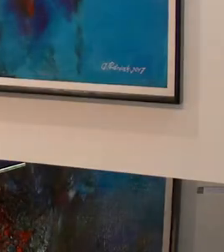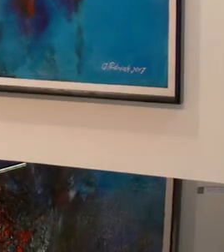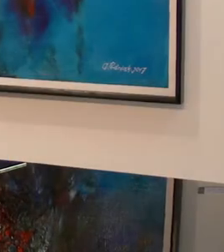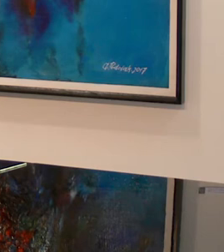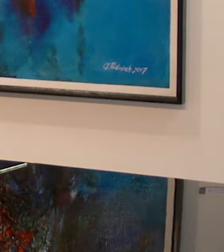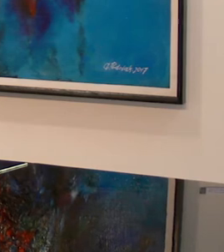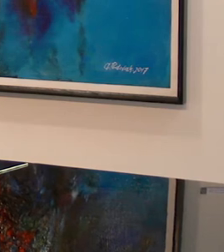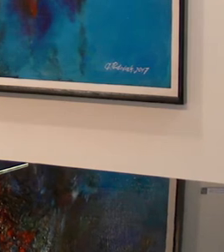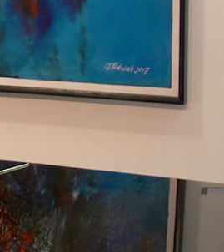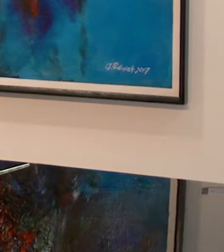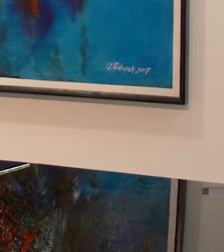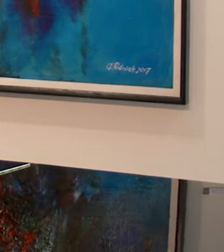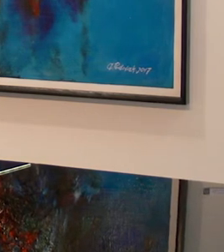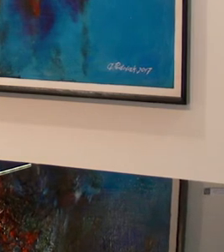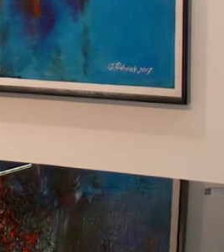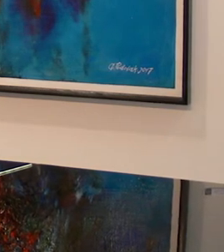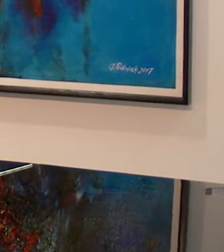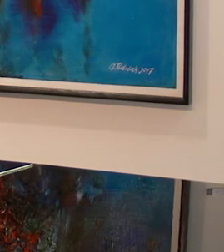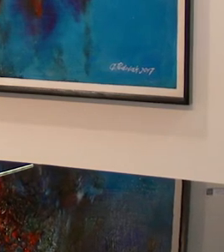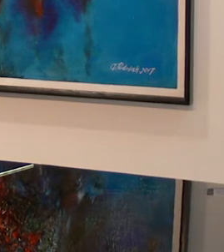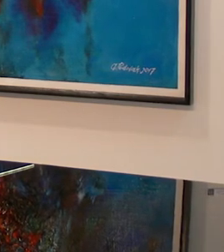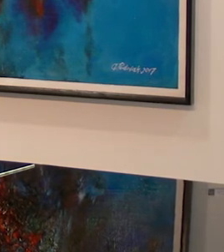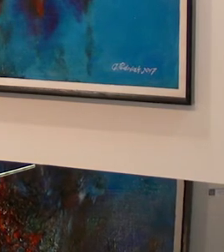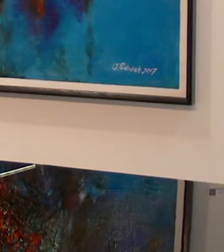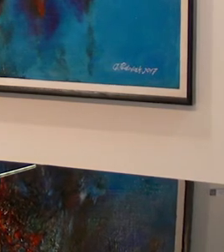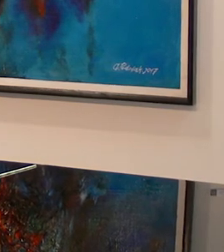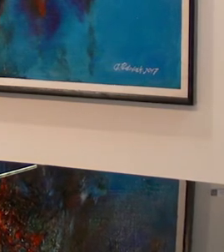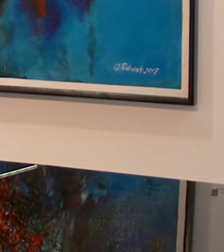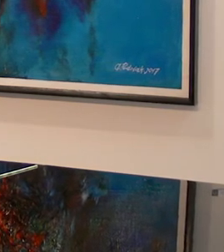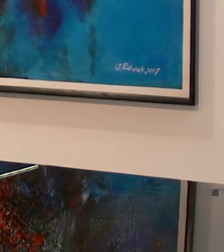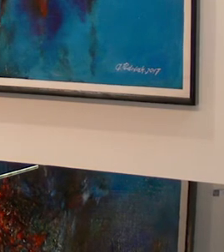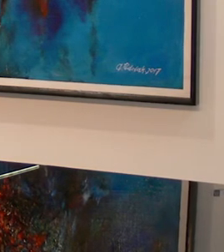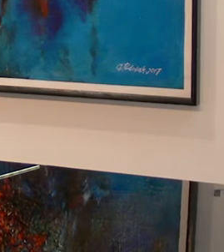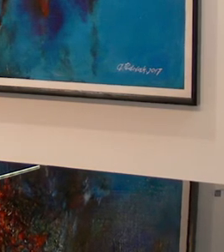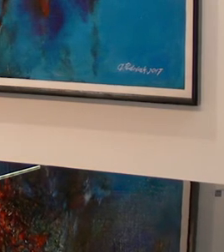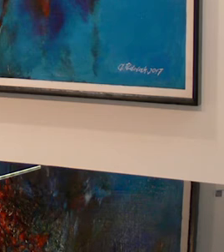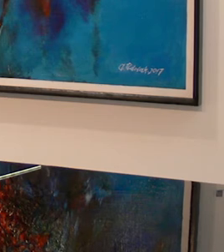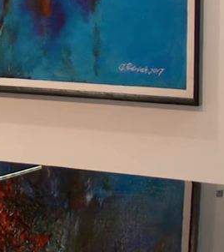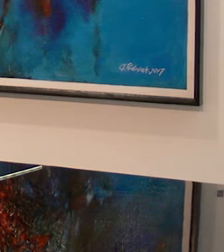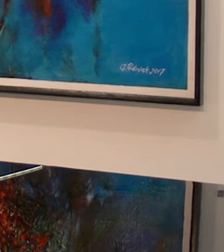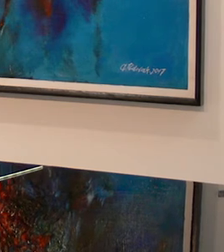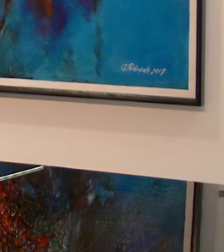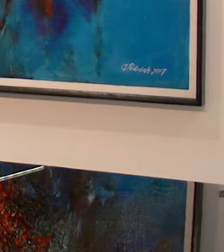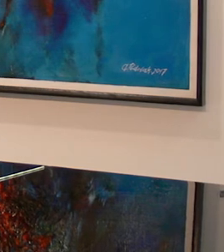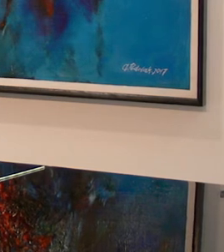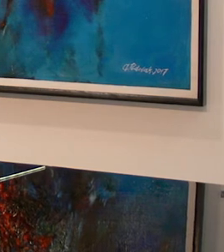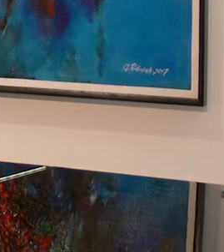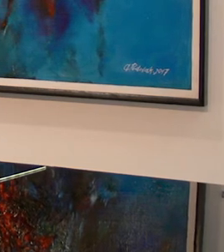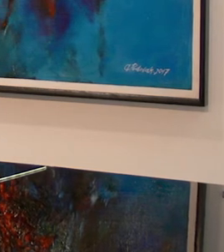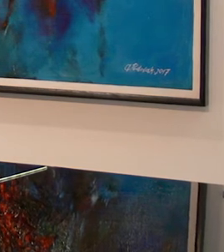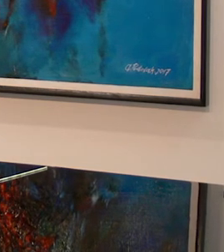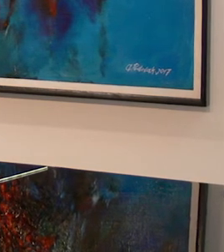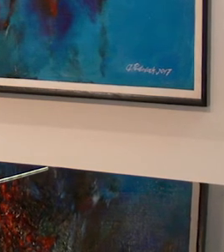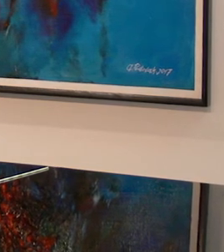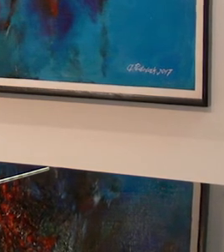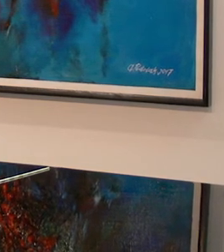obraz potencjału wieloznacznych pozamalarskich treści. Malarstwo Andrzeja Podolaka zdaje się łączyć na własnym gruncie rozmaite